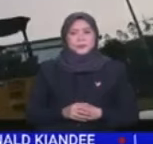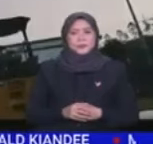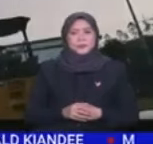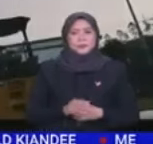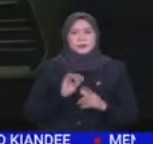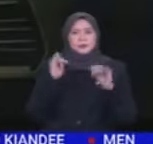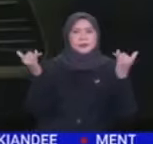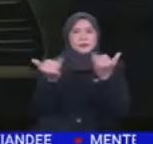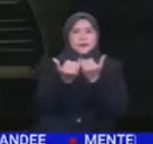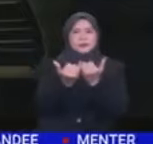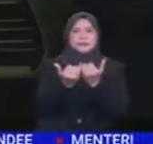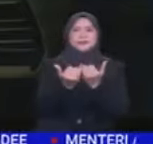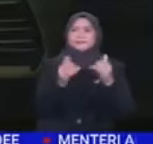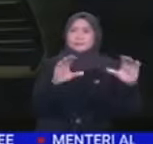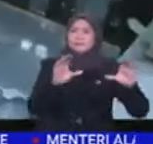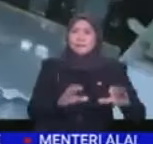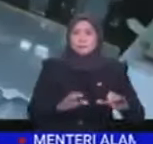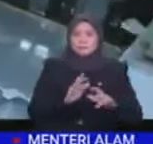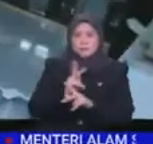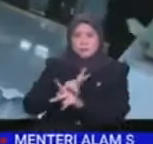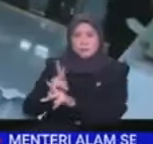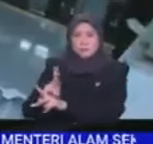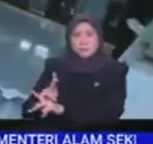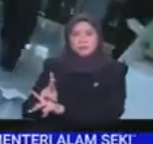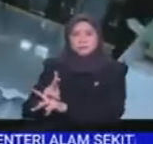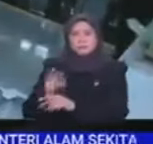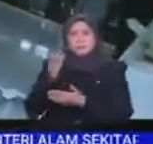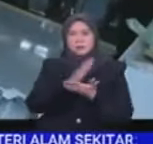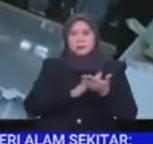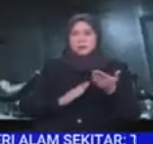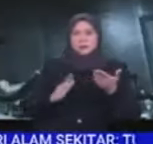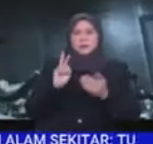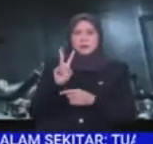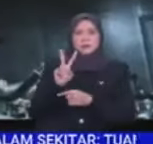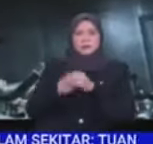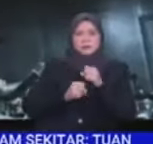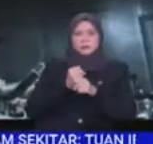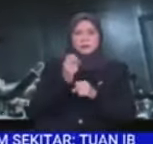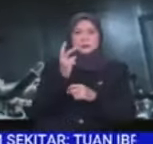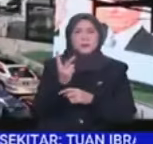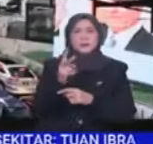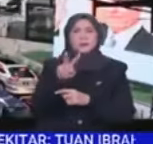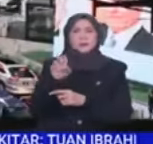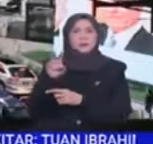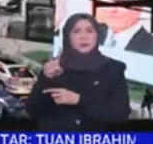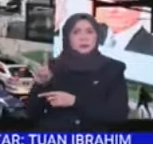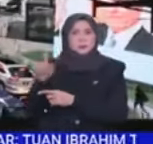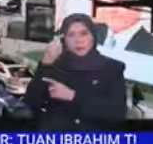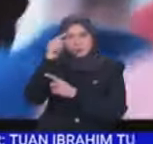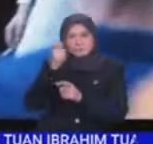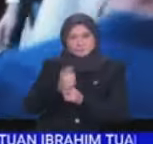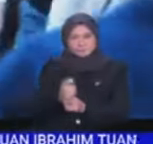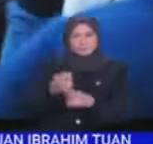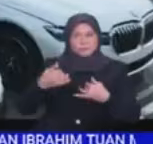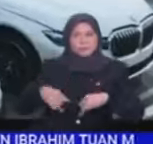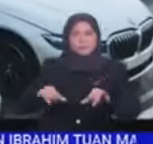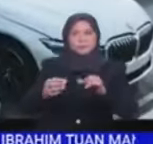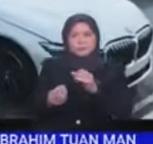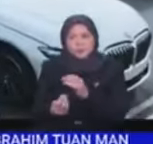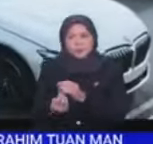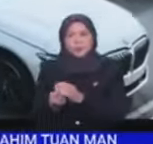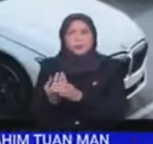Syarikat mengambil pendekatan berhati-hati bagi separuh kedua tahun keuangan 2021 untuk mengekalkan momentum